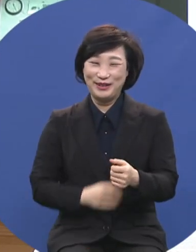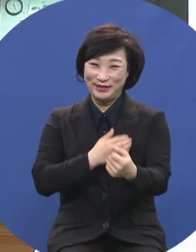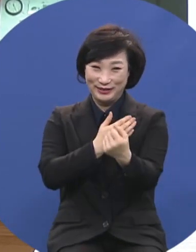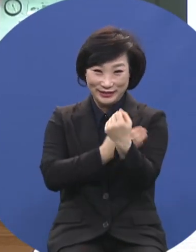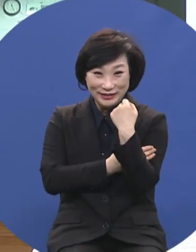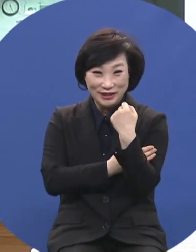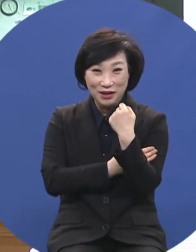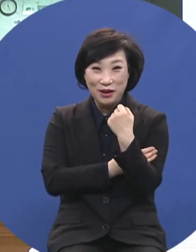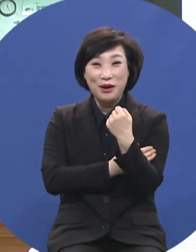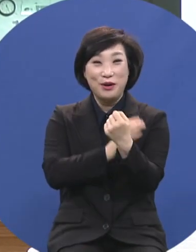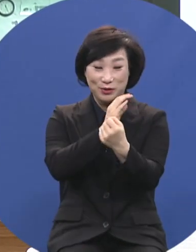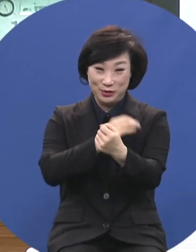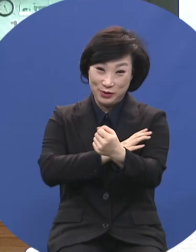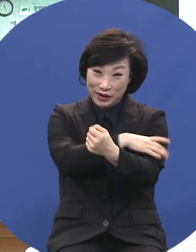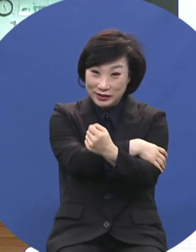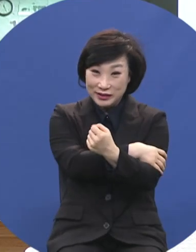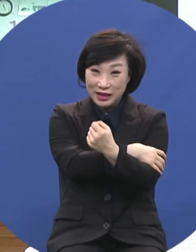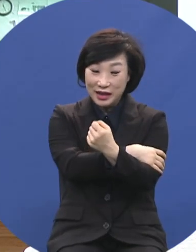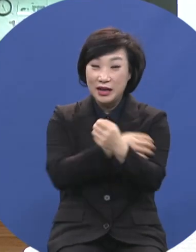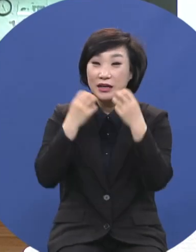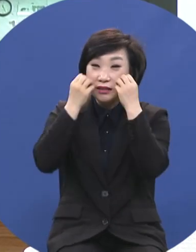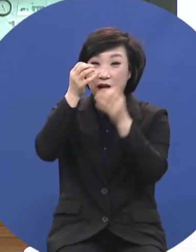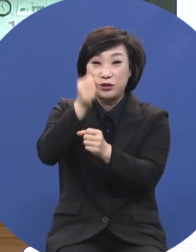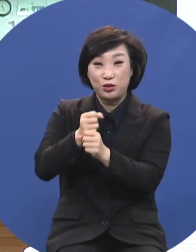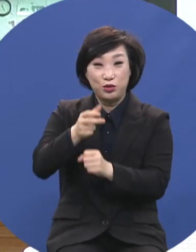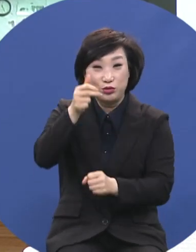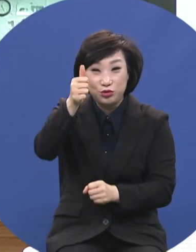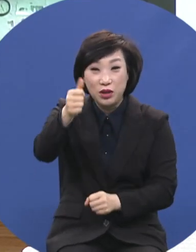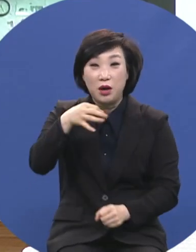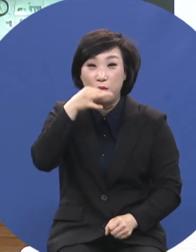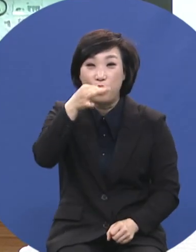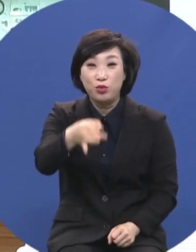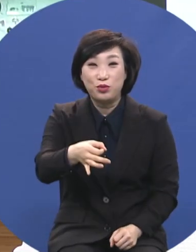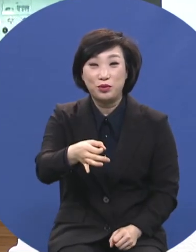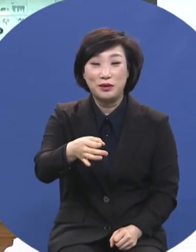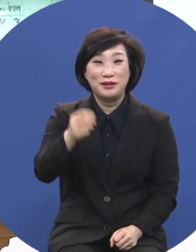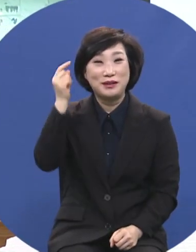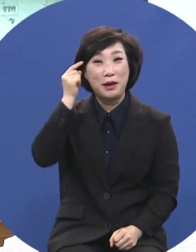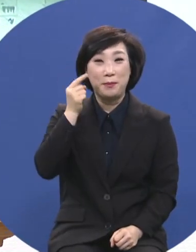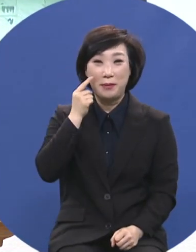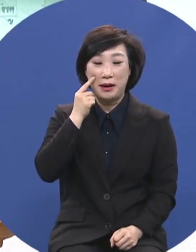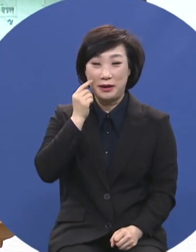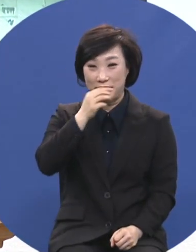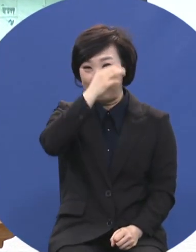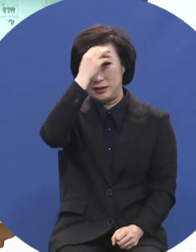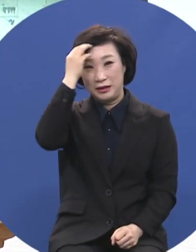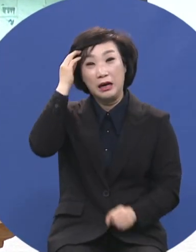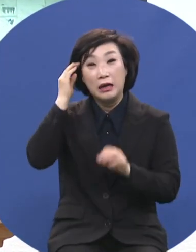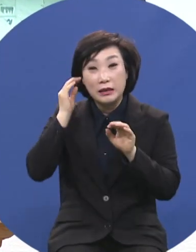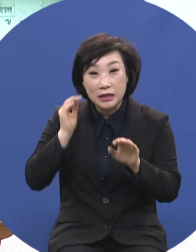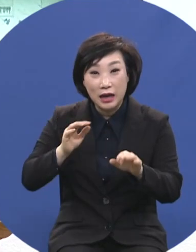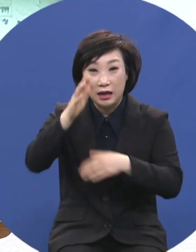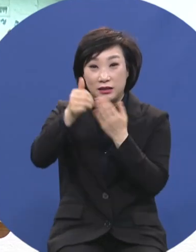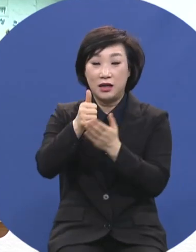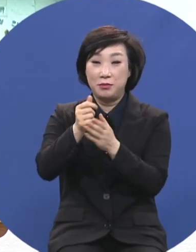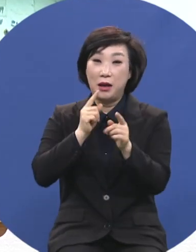능력이요 권세요 창조의 목소리인가를 봐라 이 말이요. 그래서 하나님